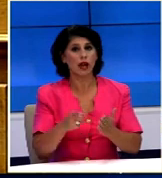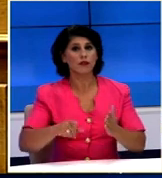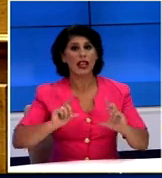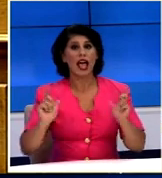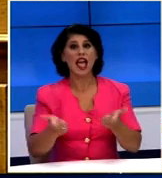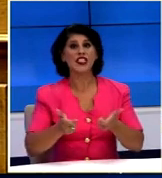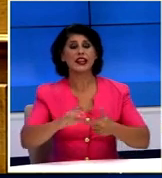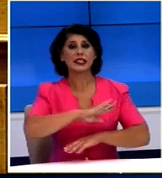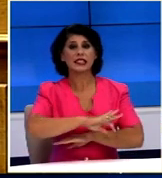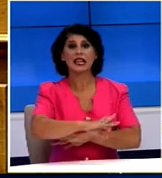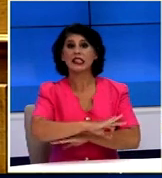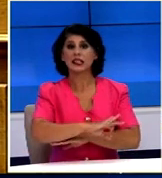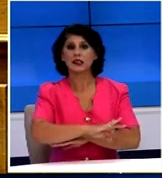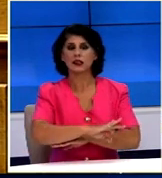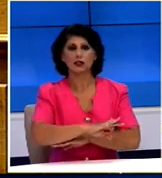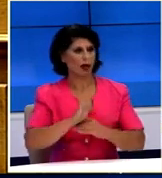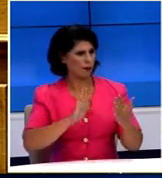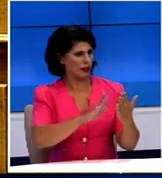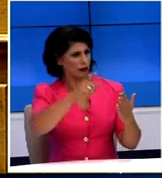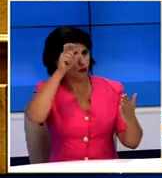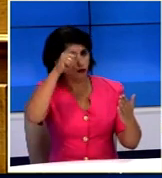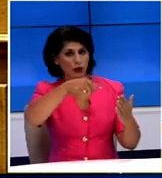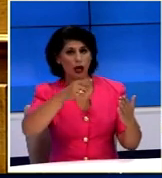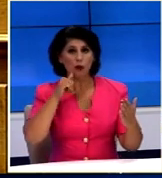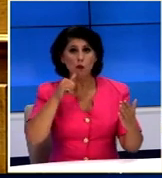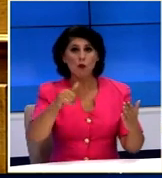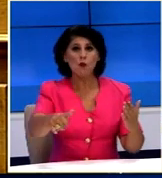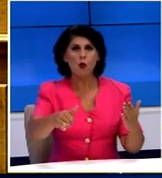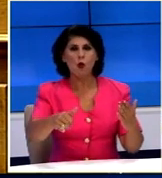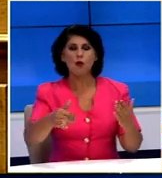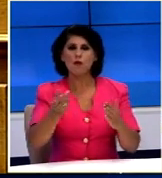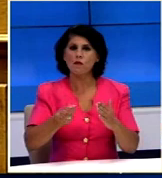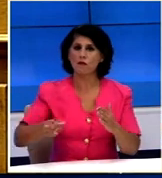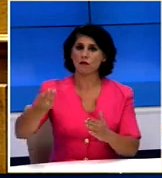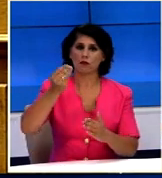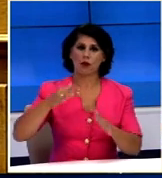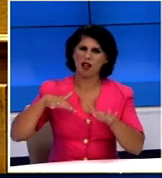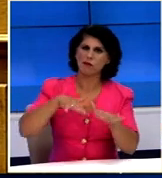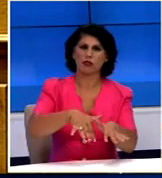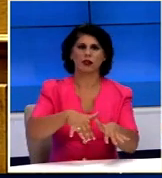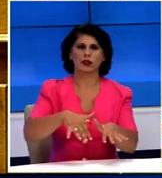στρατηγικής απέναντι σε ένα γείτονα που κλιμακώνει μια επιθετική στρατηγική.